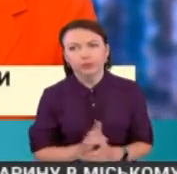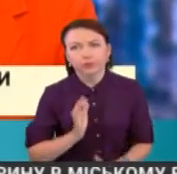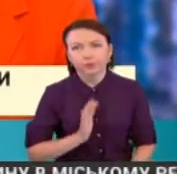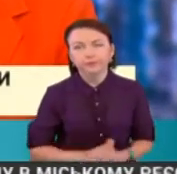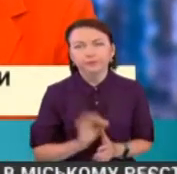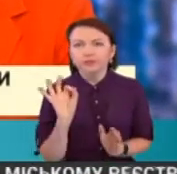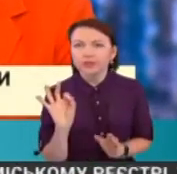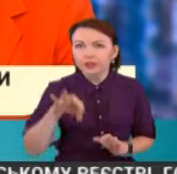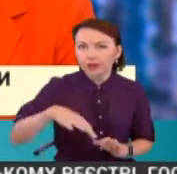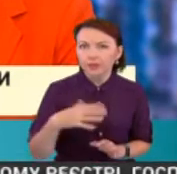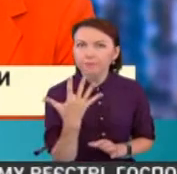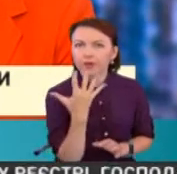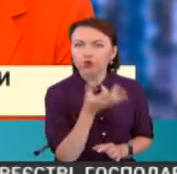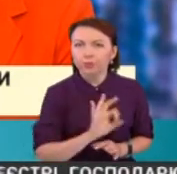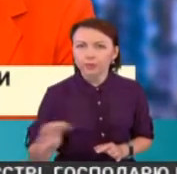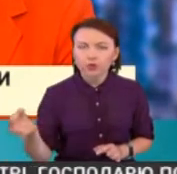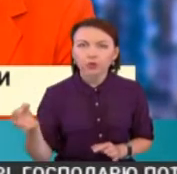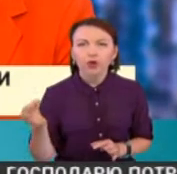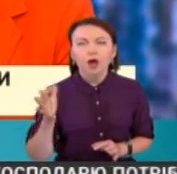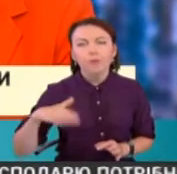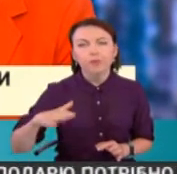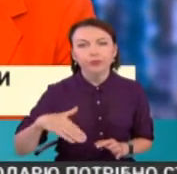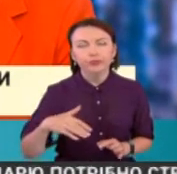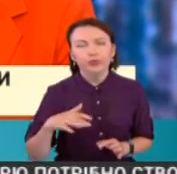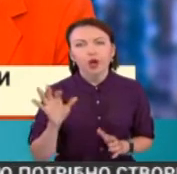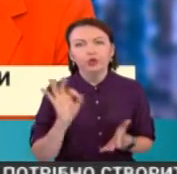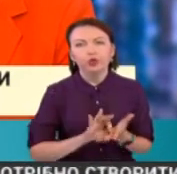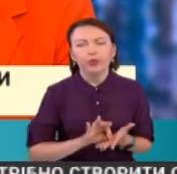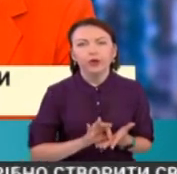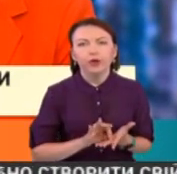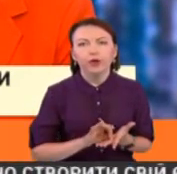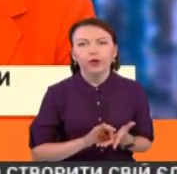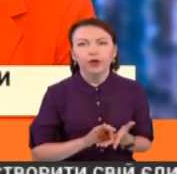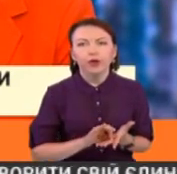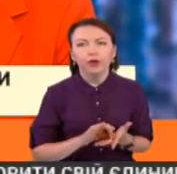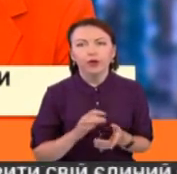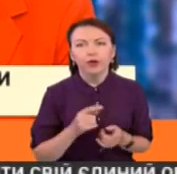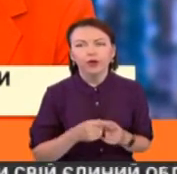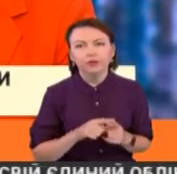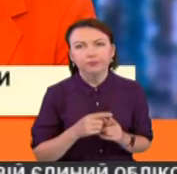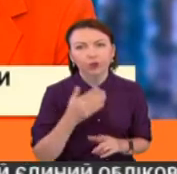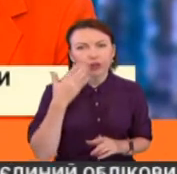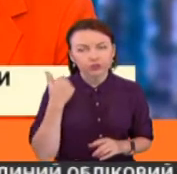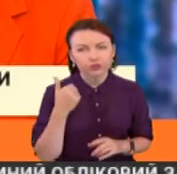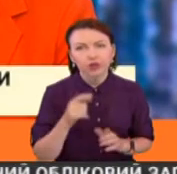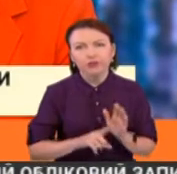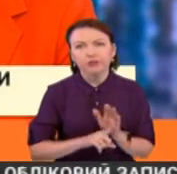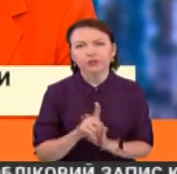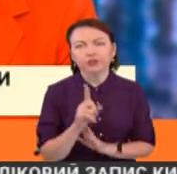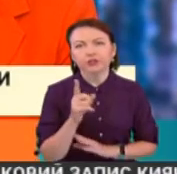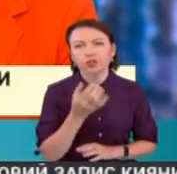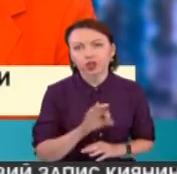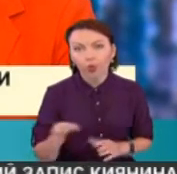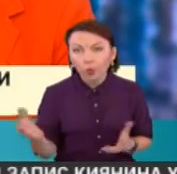Тоді кидали там 5 копійок, потім для того, щоб це якось спростити, почались ці жетони, але